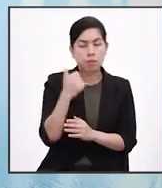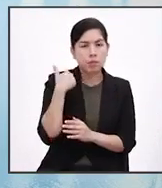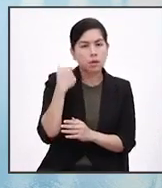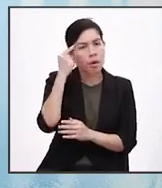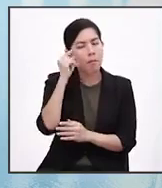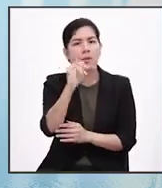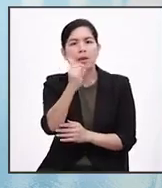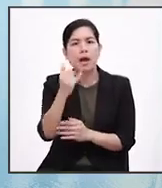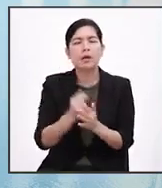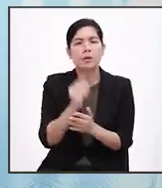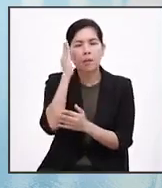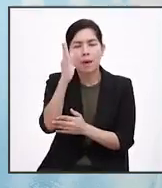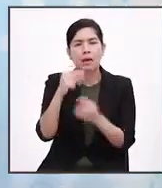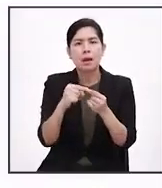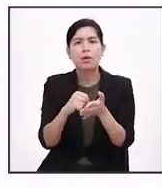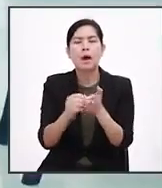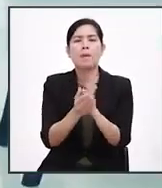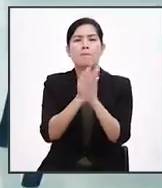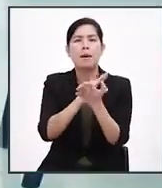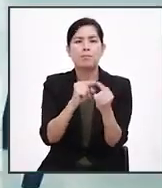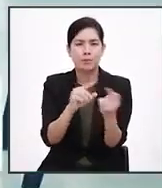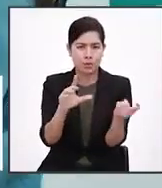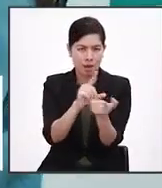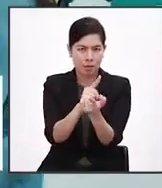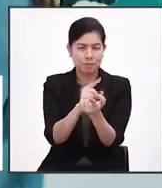จจะเป็นส่วนหนึ่งในการเปลี่ยนแปลงสังคมก็ได้